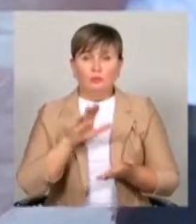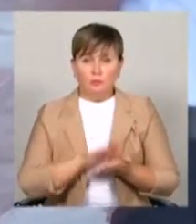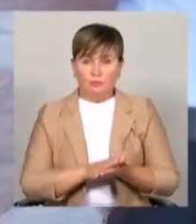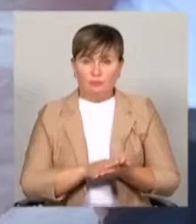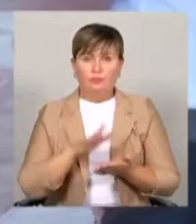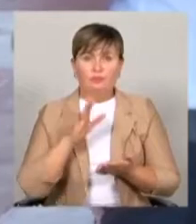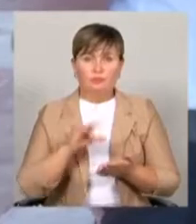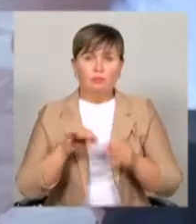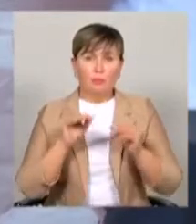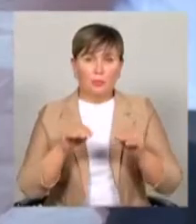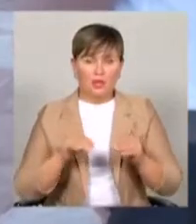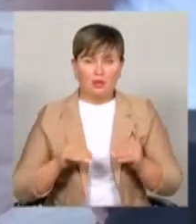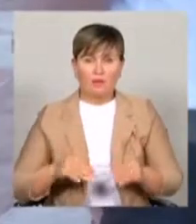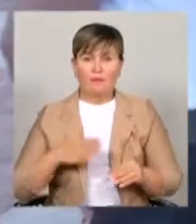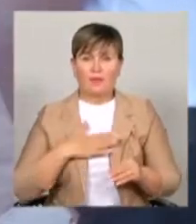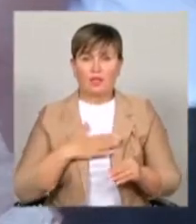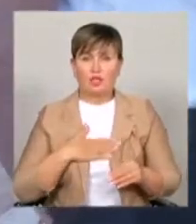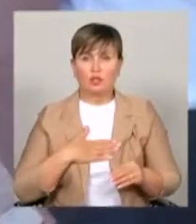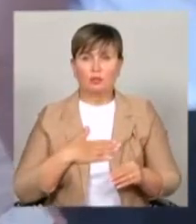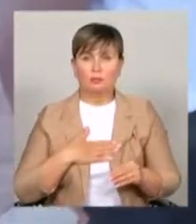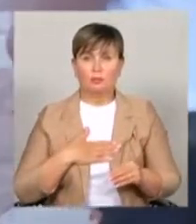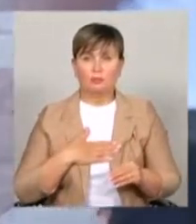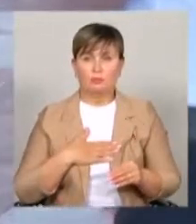и протоколируется нашим...